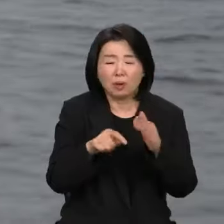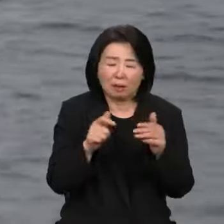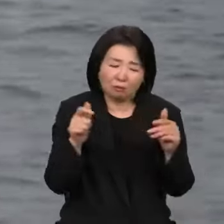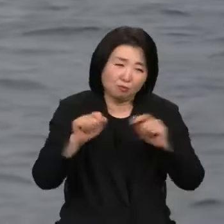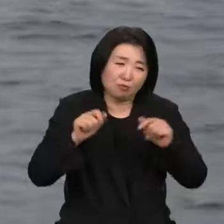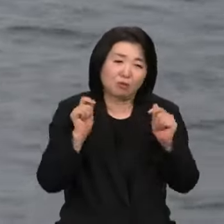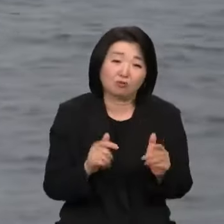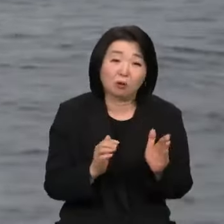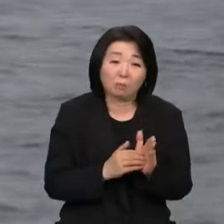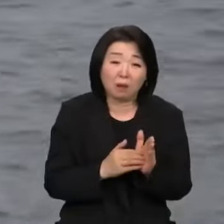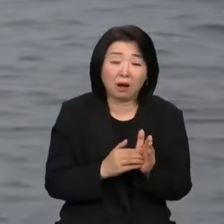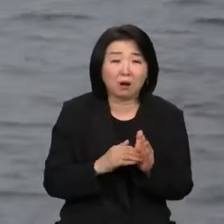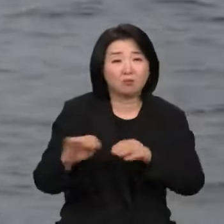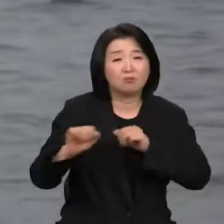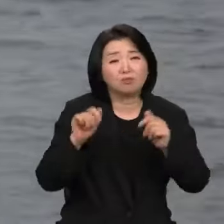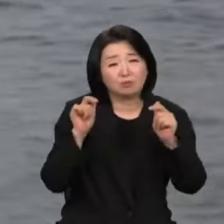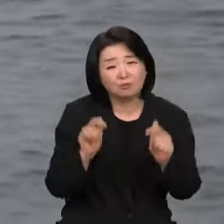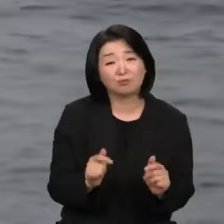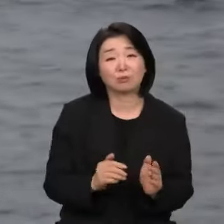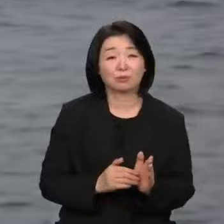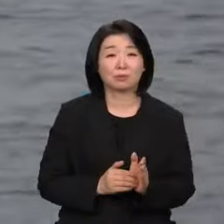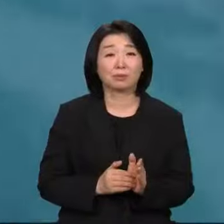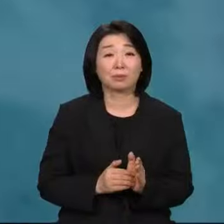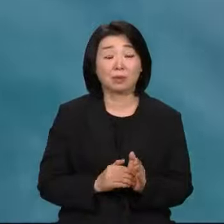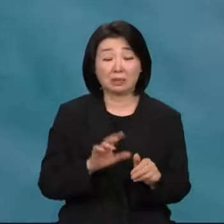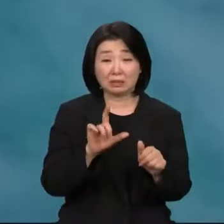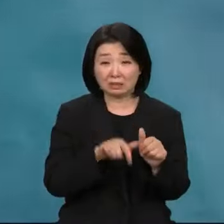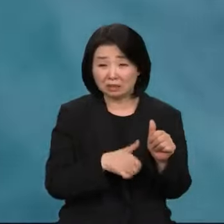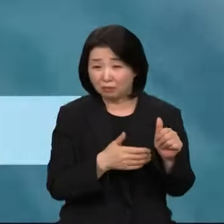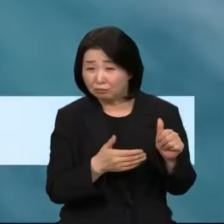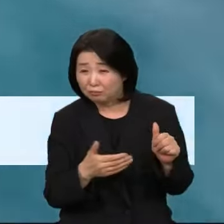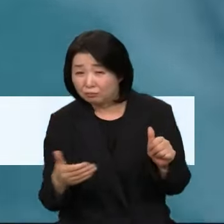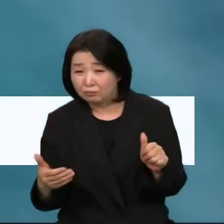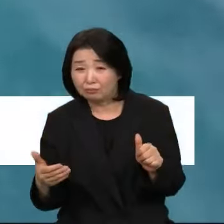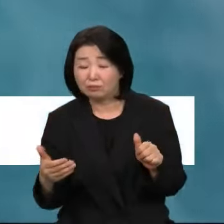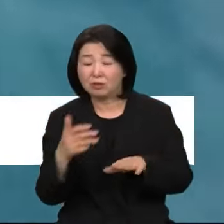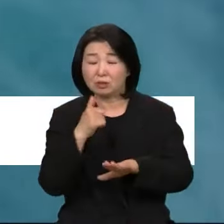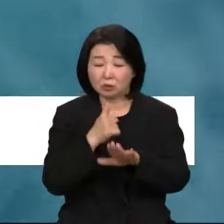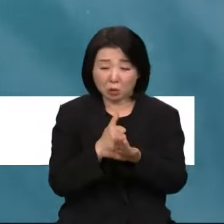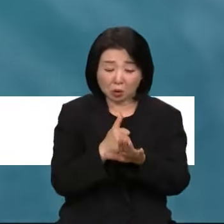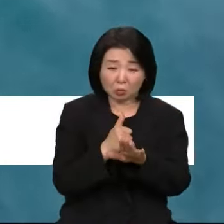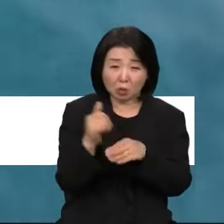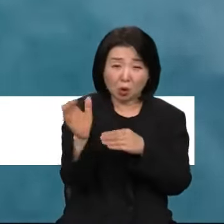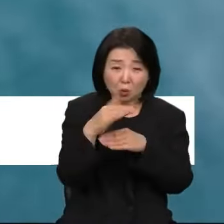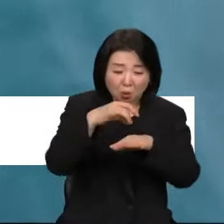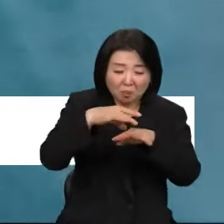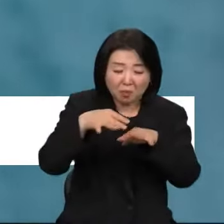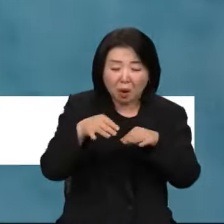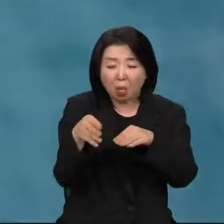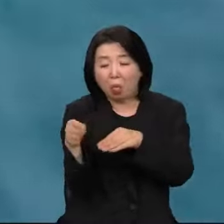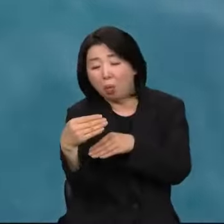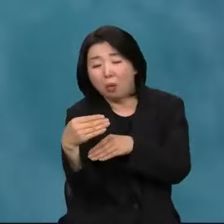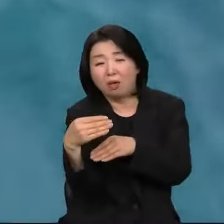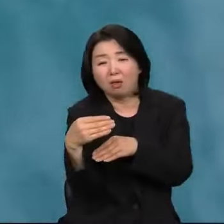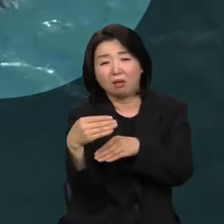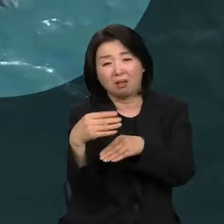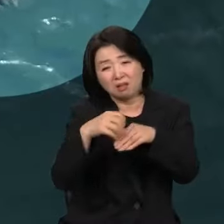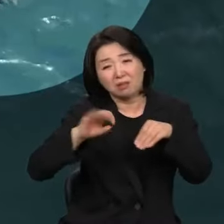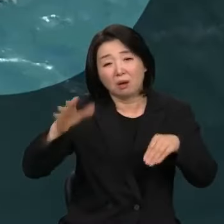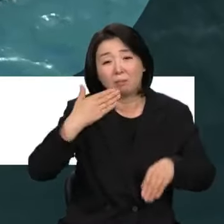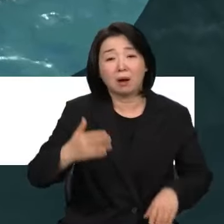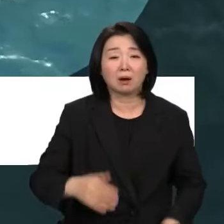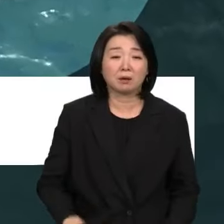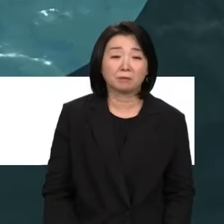그러면서 움직임이 확연히 줄었습니다 시간이 더 가면 꼬리뼈가 휘고 패어 나갈 수 있습니다 형장을